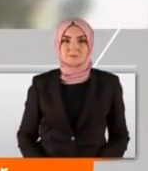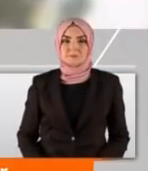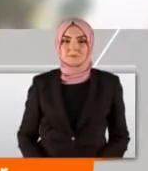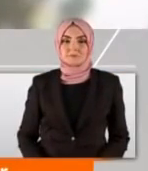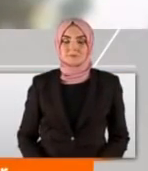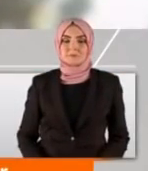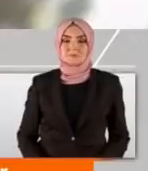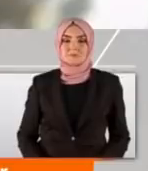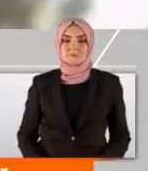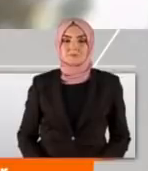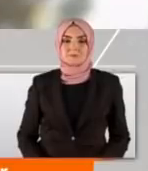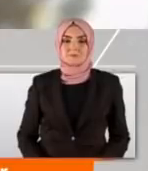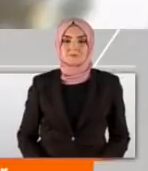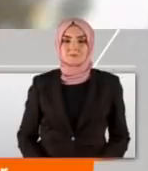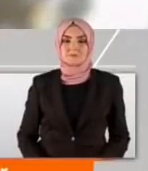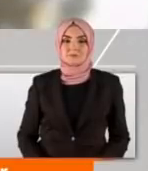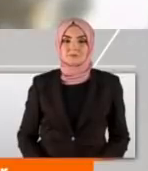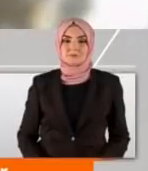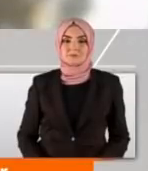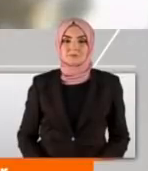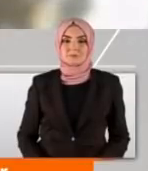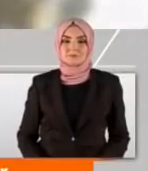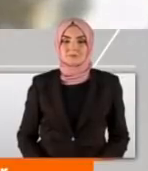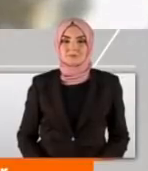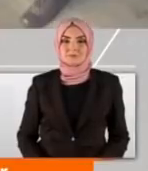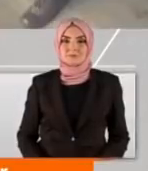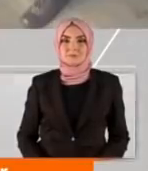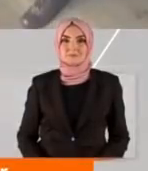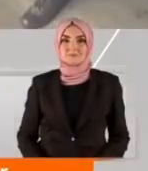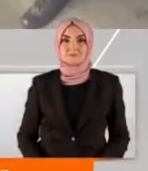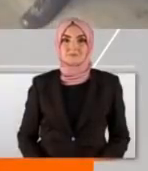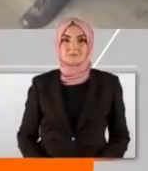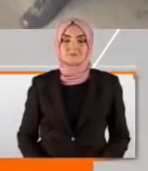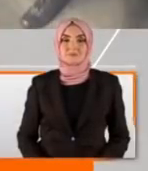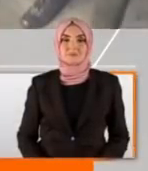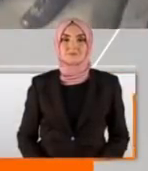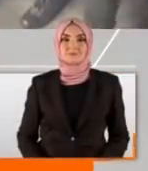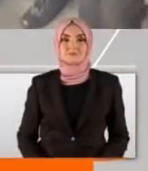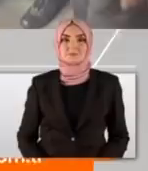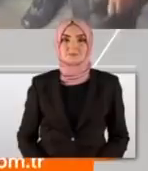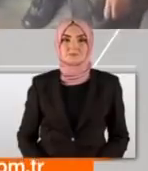Sonra olayı biz tatlıya bağladığımızı düşünürken kendisi 2 dakika sonra burada